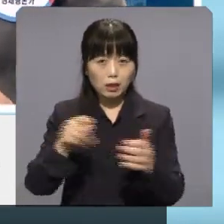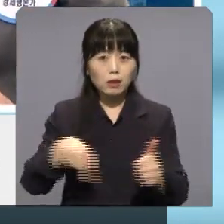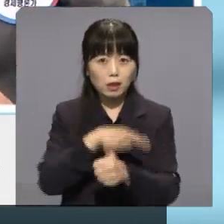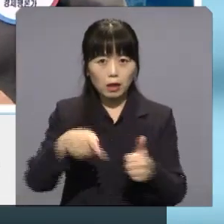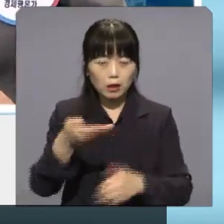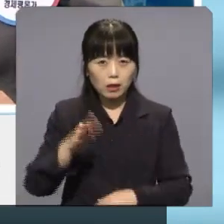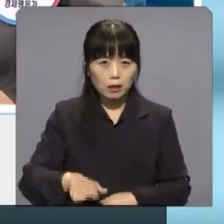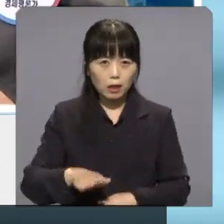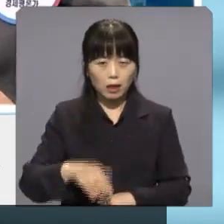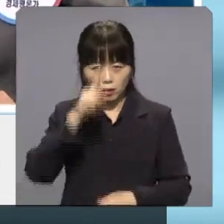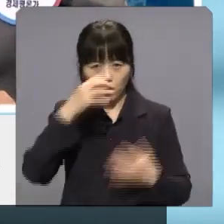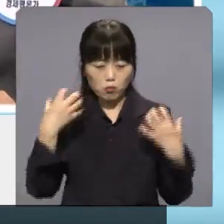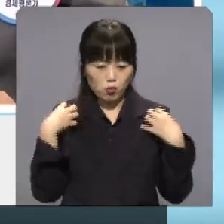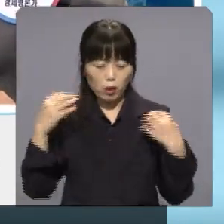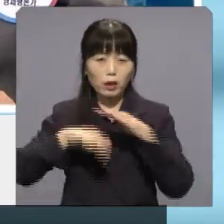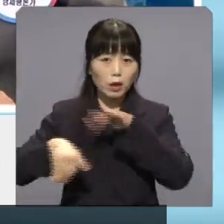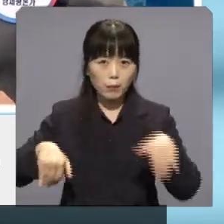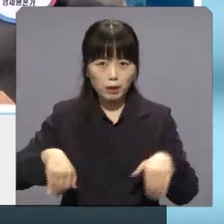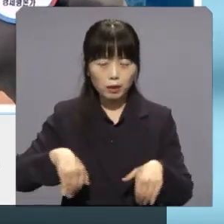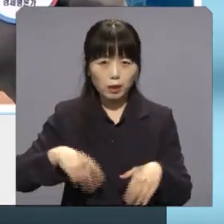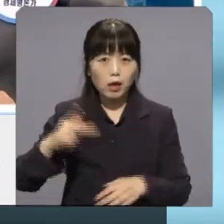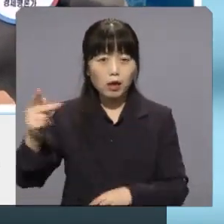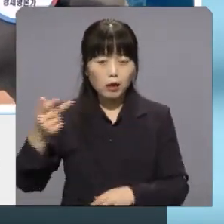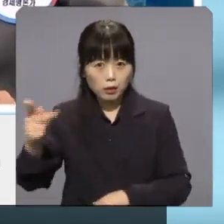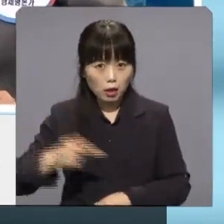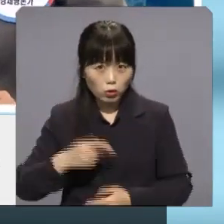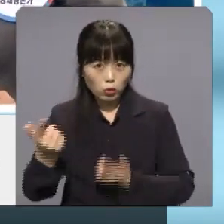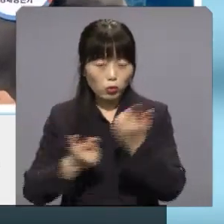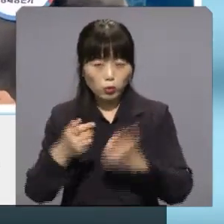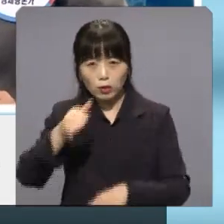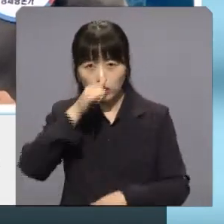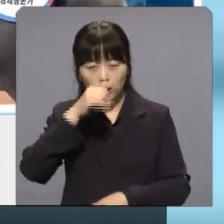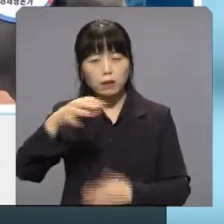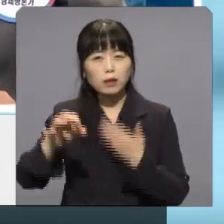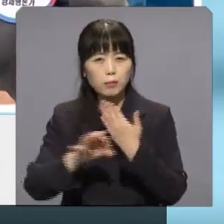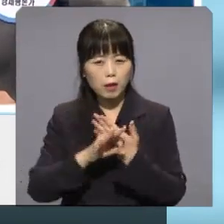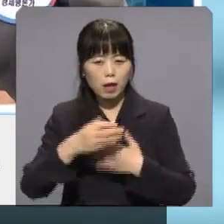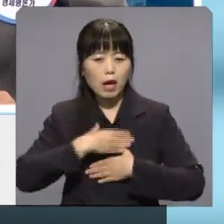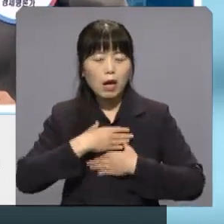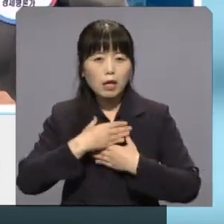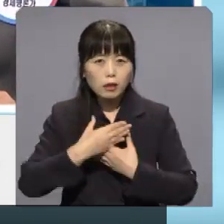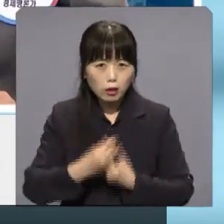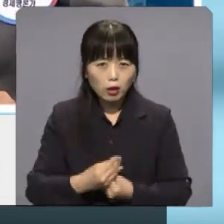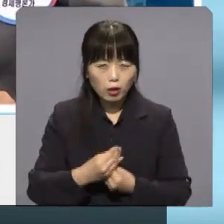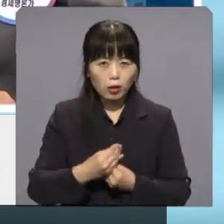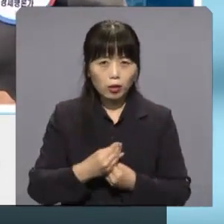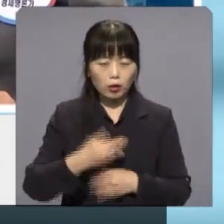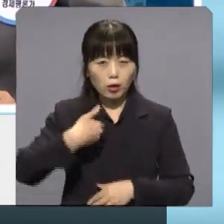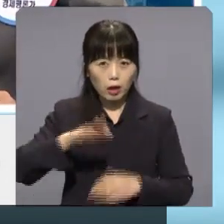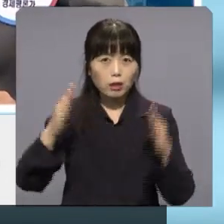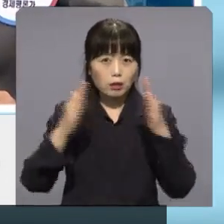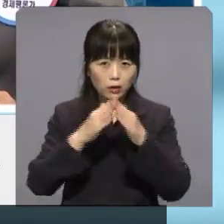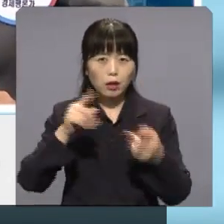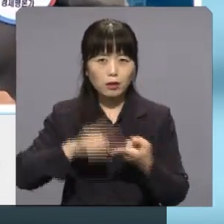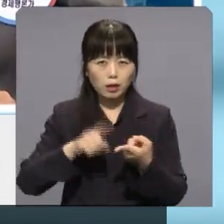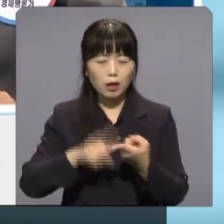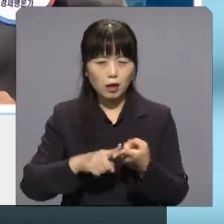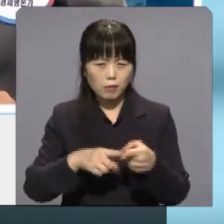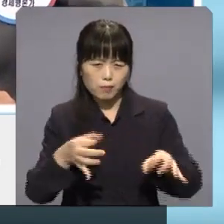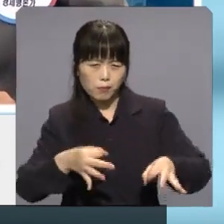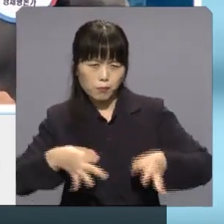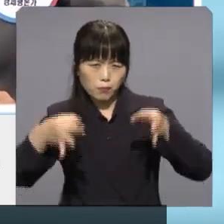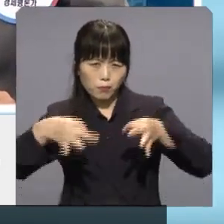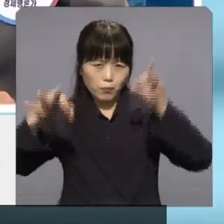이걸 갖다 정보와 개 2 벌에서 이런 거 같다 리파인 2층을 해주고 그러면은 그나마 안정되어 가던 어떤 주택시장이 다시 불을 지필 여지도 있는